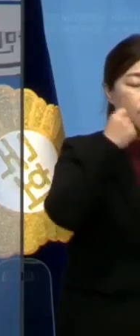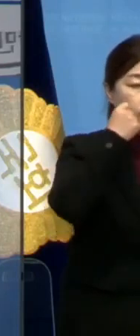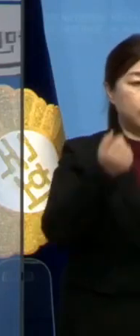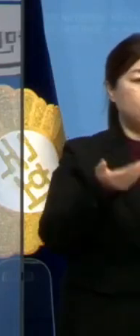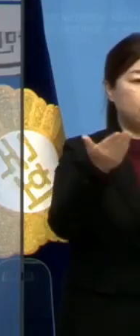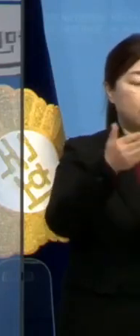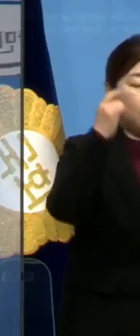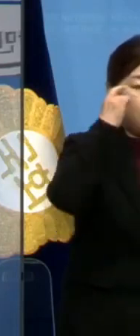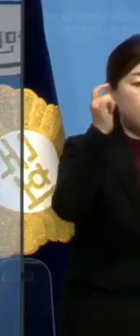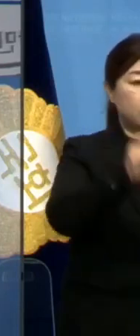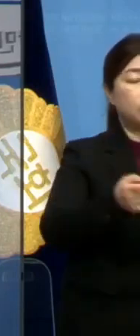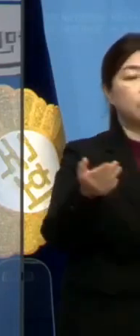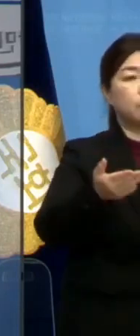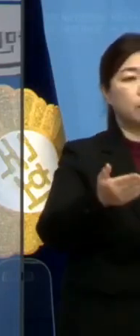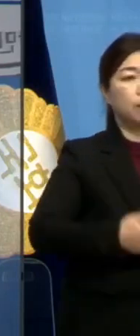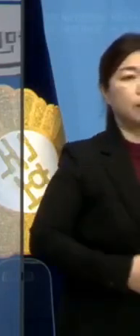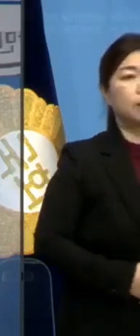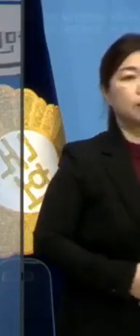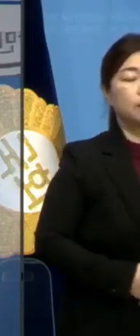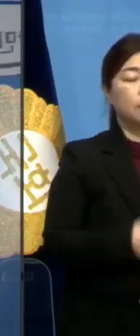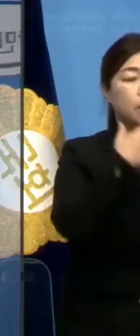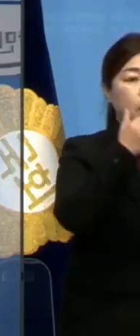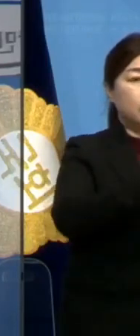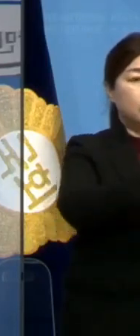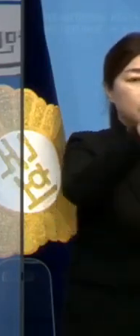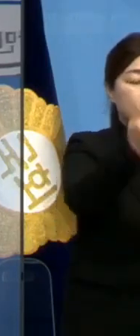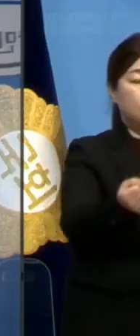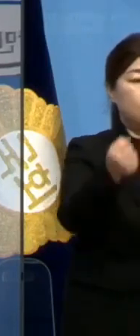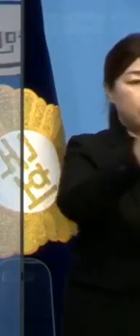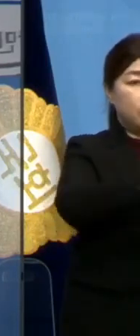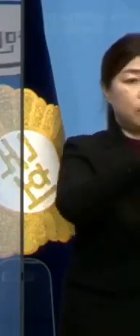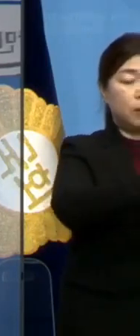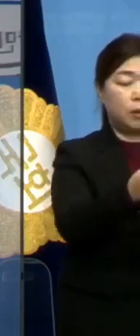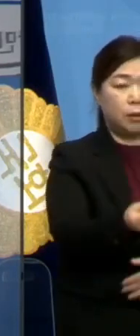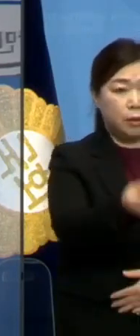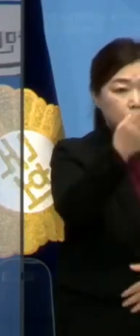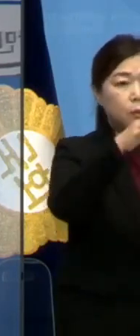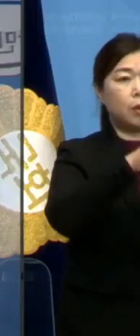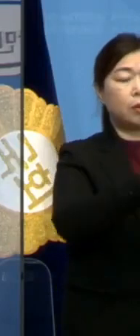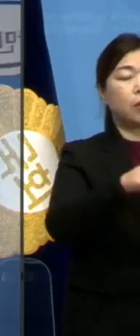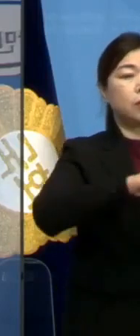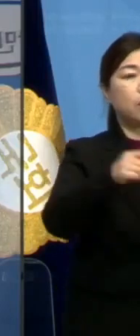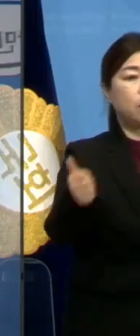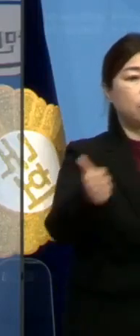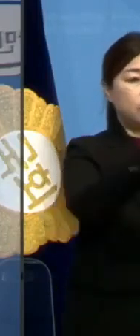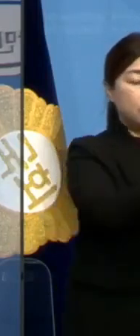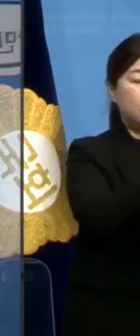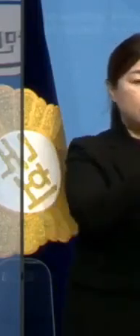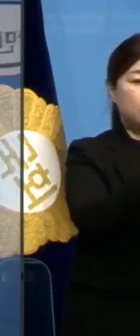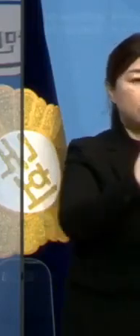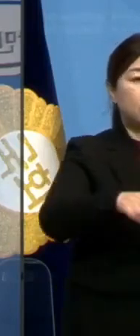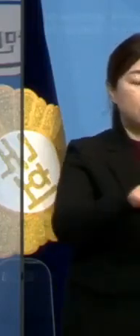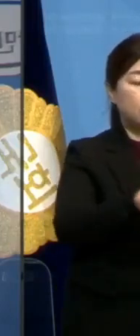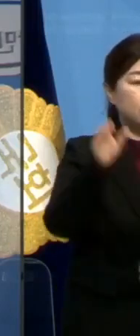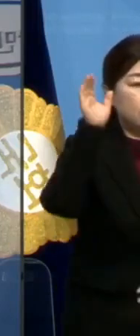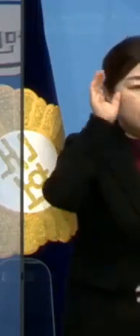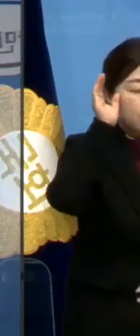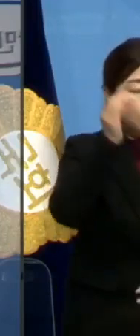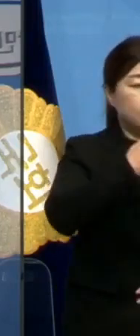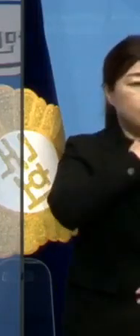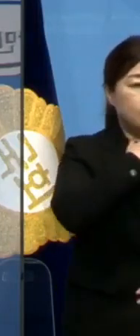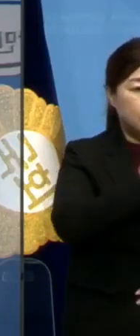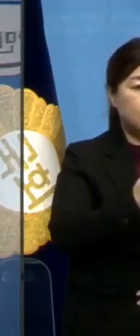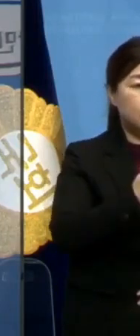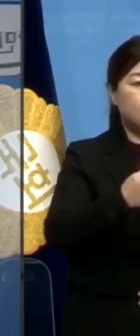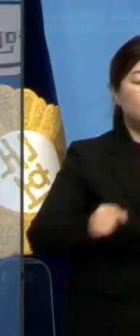어리석은 짓이 고 서울시장 보선 승리를 통해 정권교체 교도가 만들어지기를 간절하게